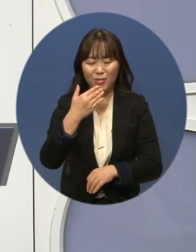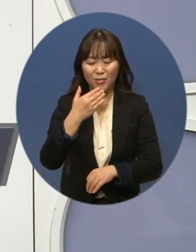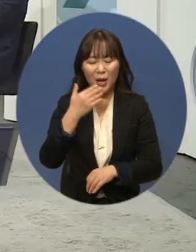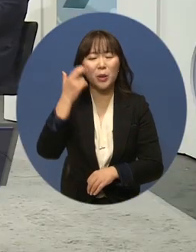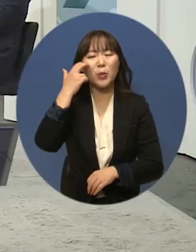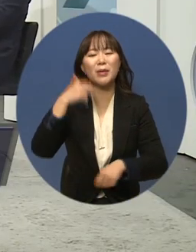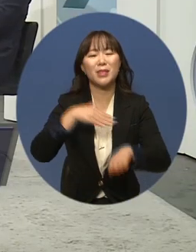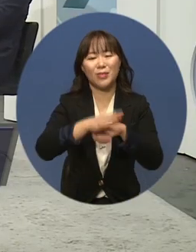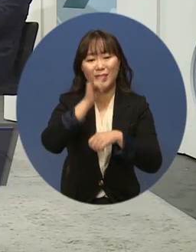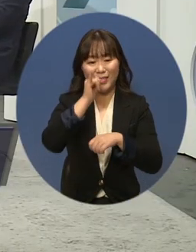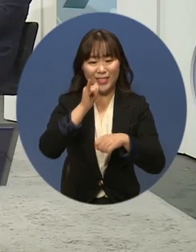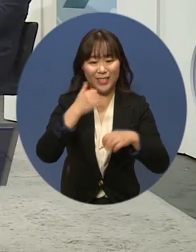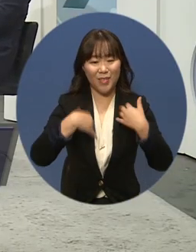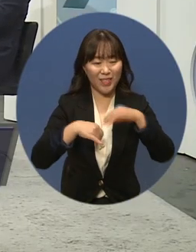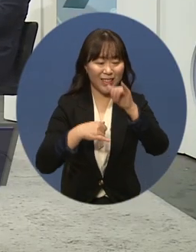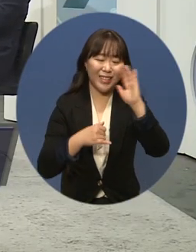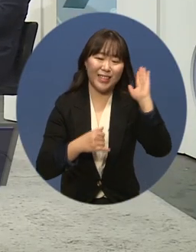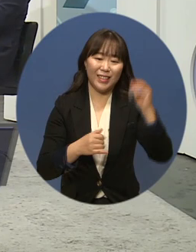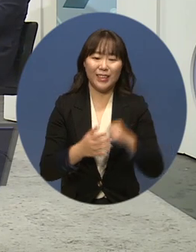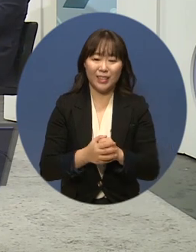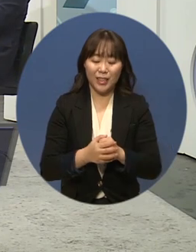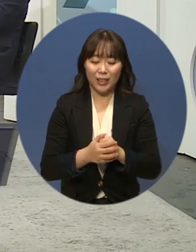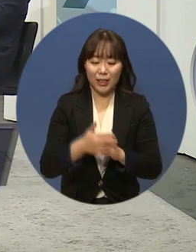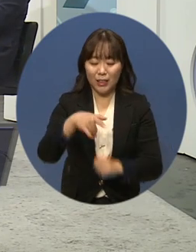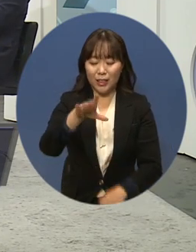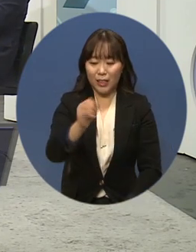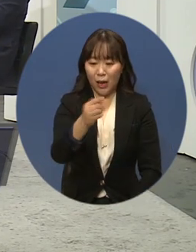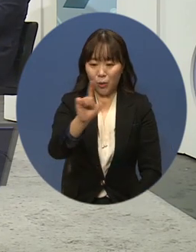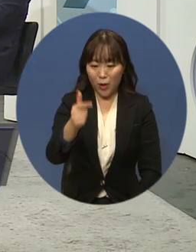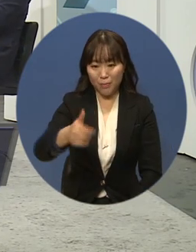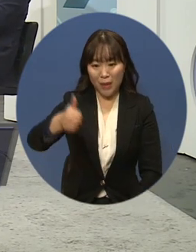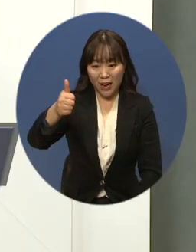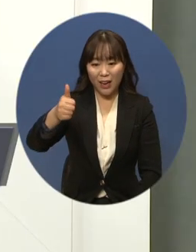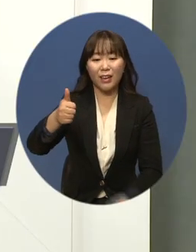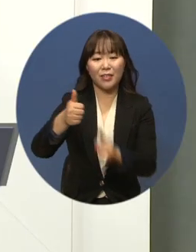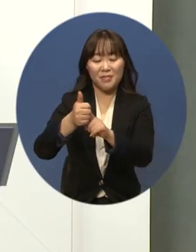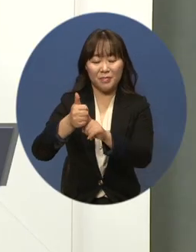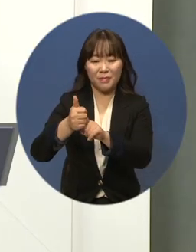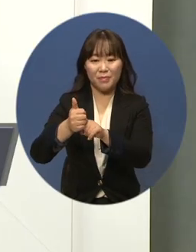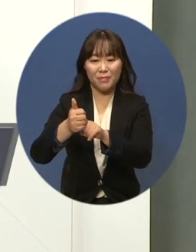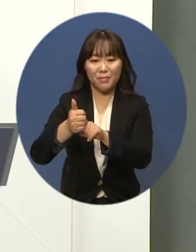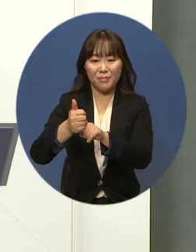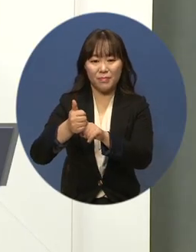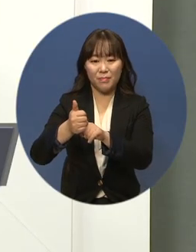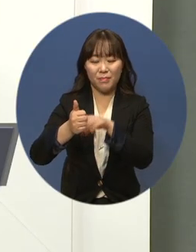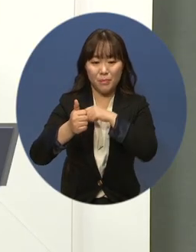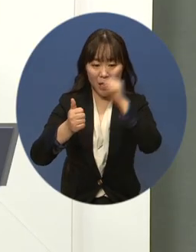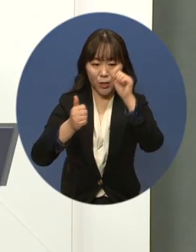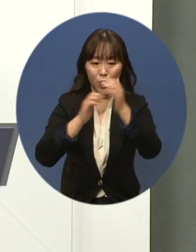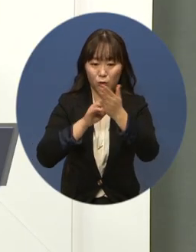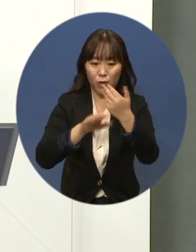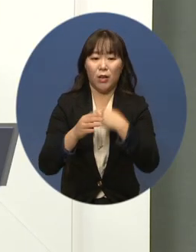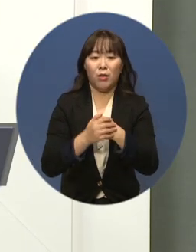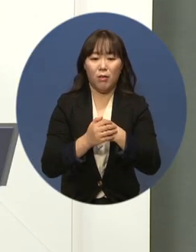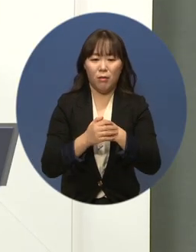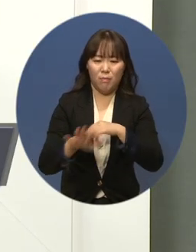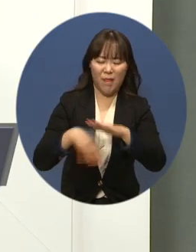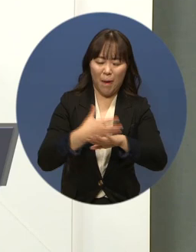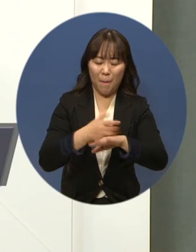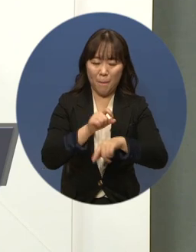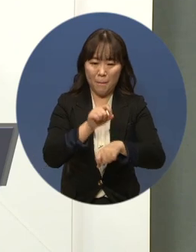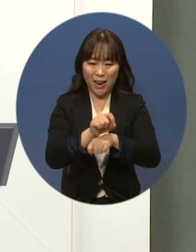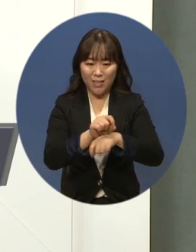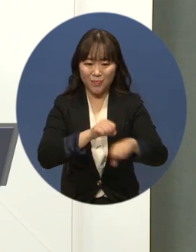기억이 나는 에피소드입니다. 장관이 이제 되셔서 특히 뭐 혁신적인 또